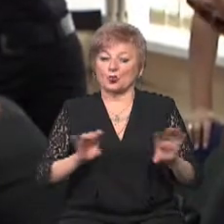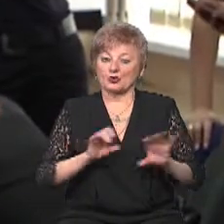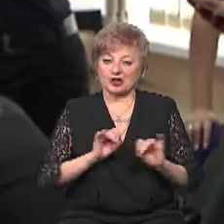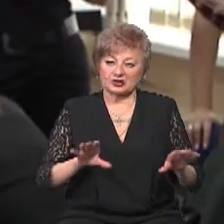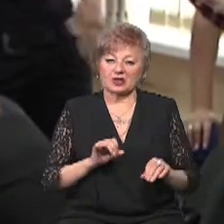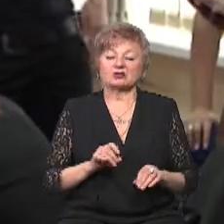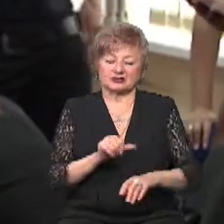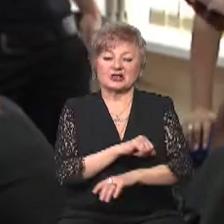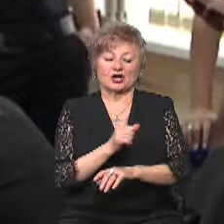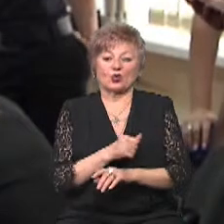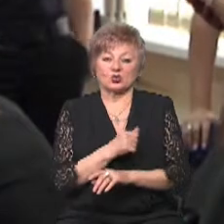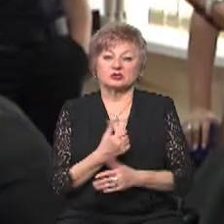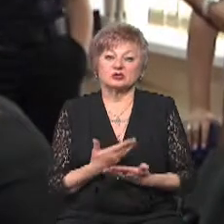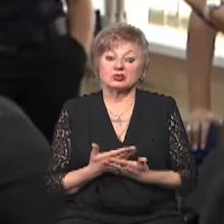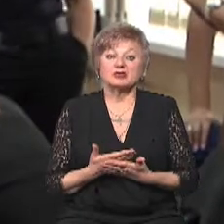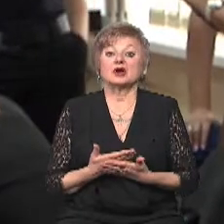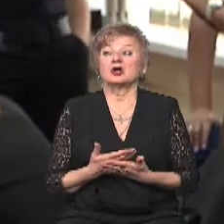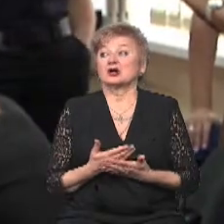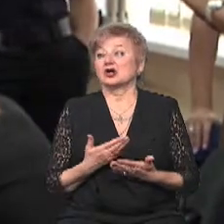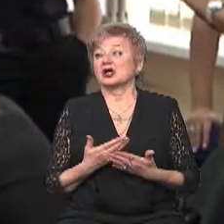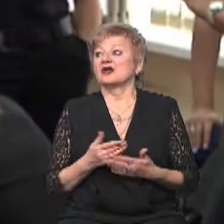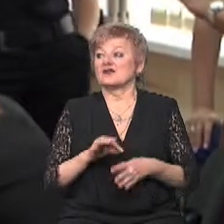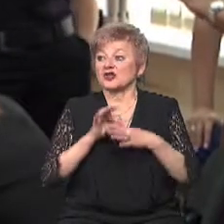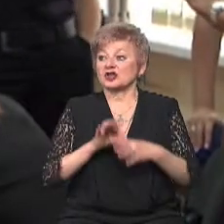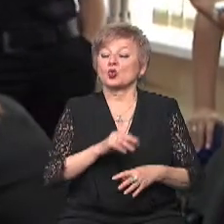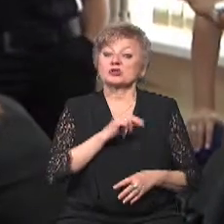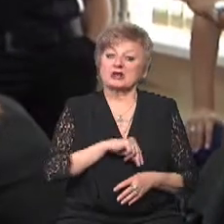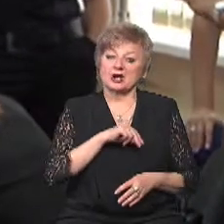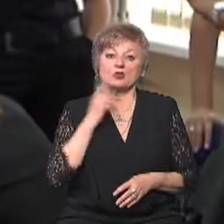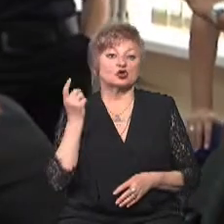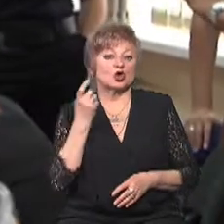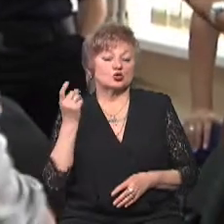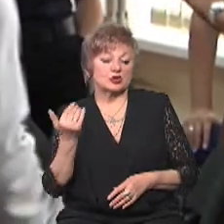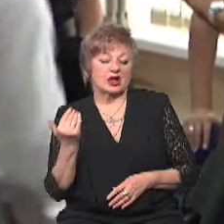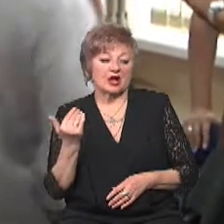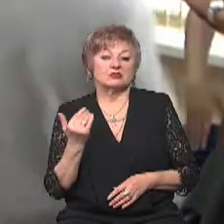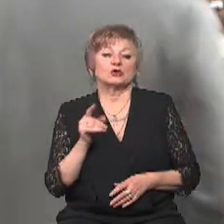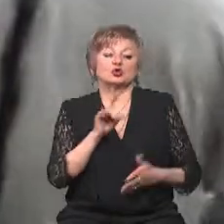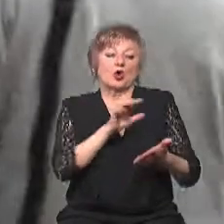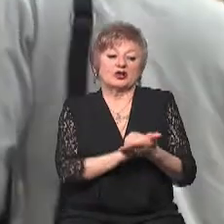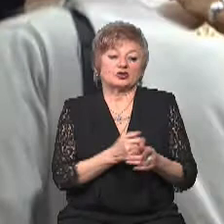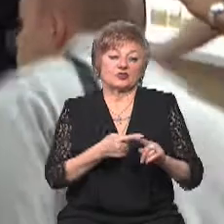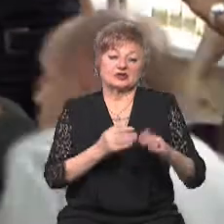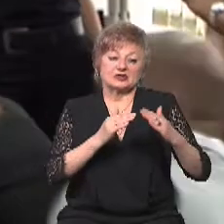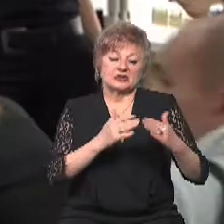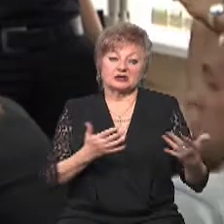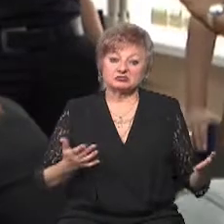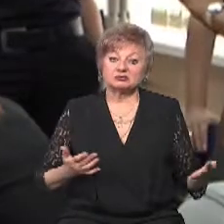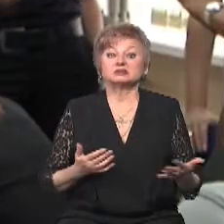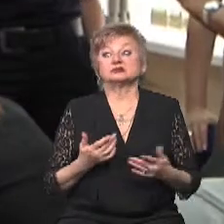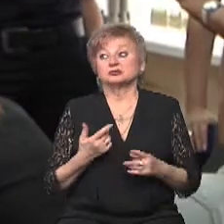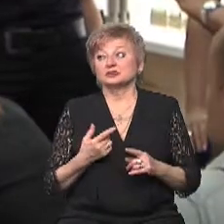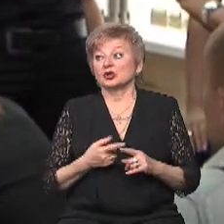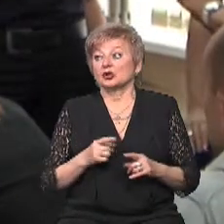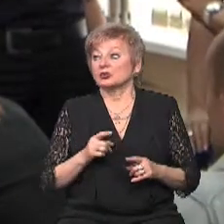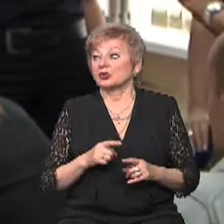наркотичних засобів. Інспекцію з благоустрою ведеться робота з власниками приміщень, з орендарями приміщень, також з